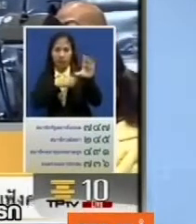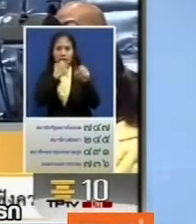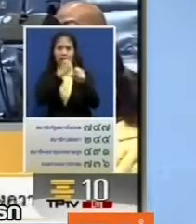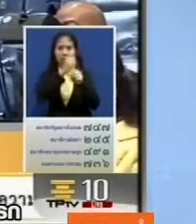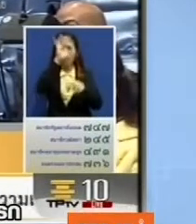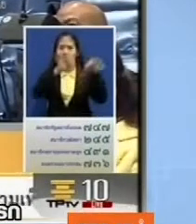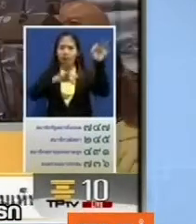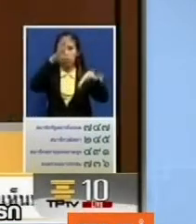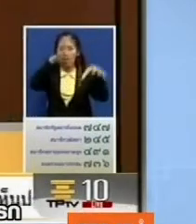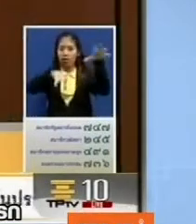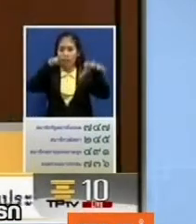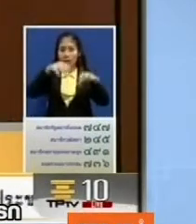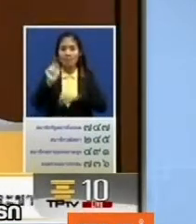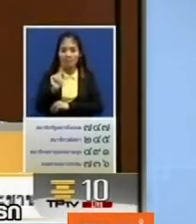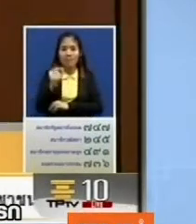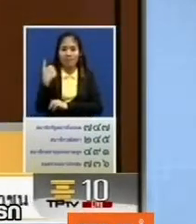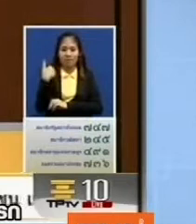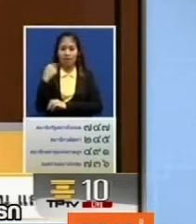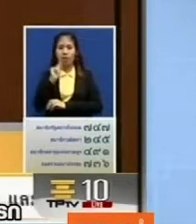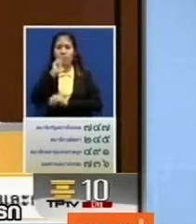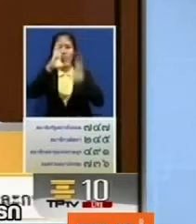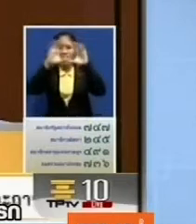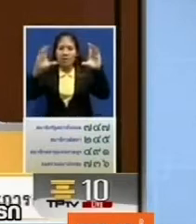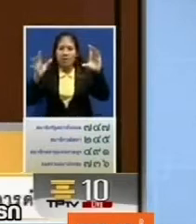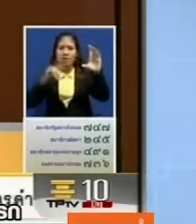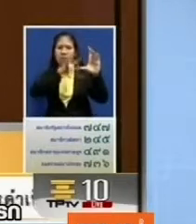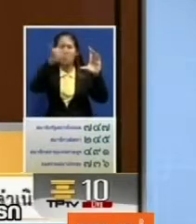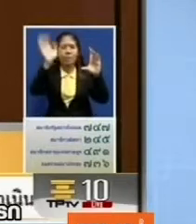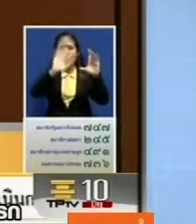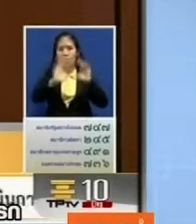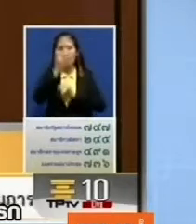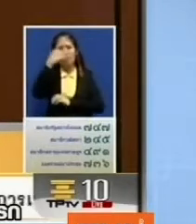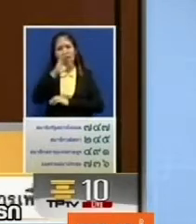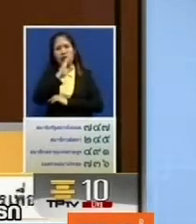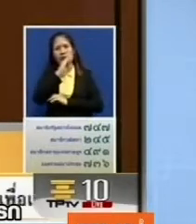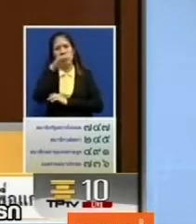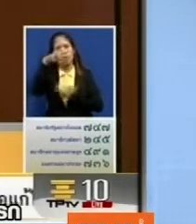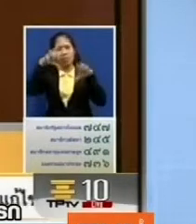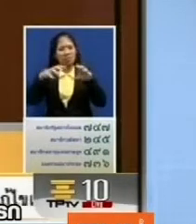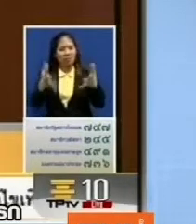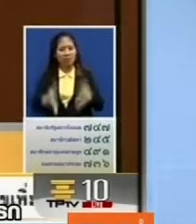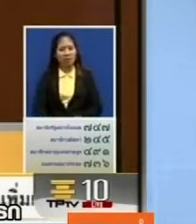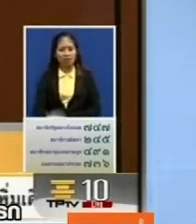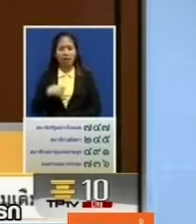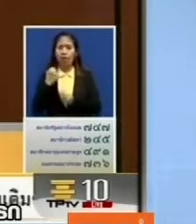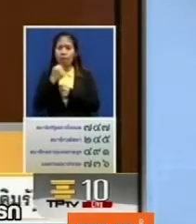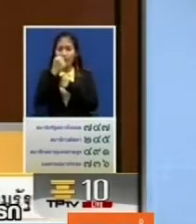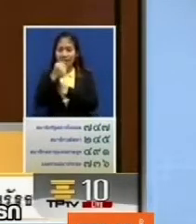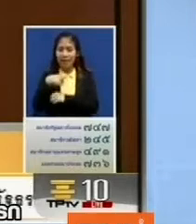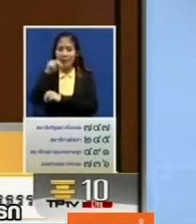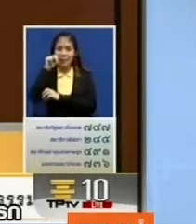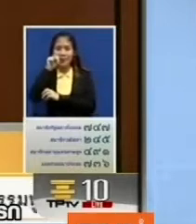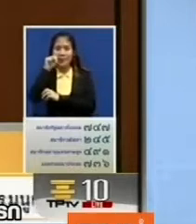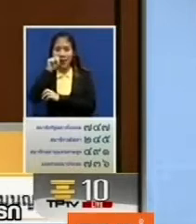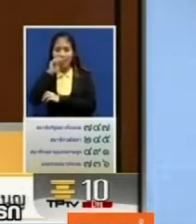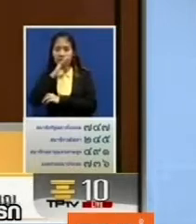างมีการเสียดสีอะไรบ้างเรื่องธรรมชาตินะครับในส่วนของฝ่ายค้านเนี่ยการอภิปรายก็ต้องถือว่าโดยรวมแล้วก็ท